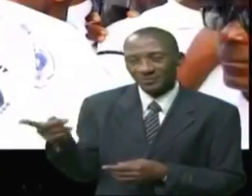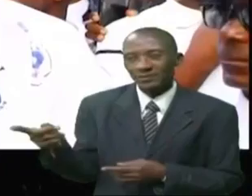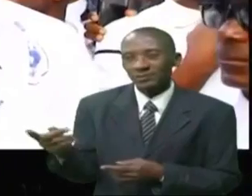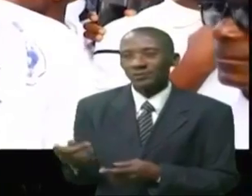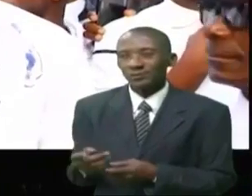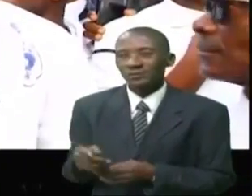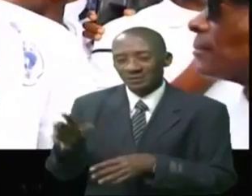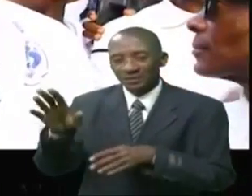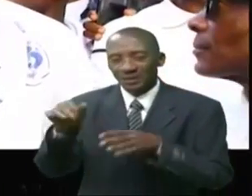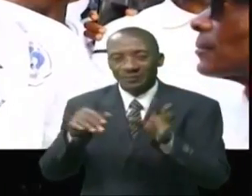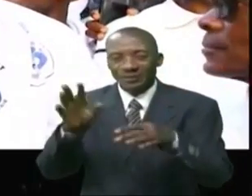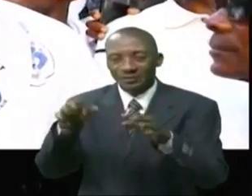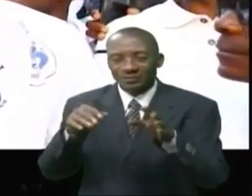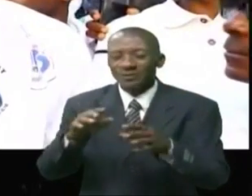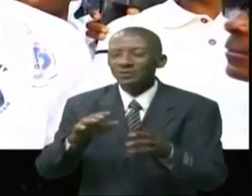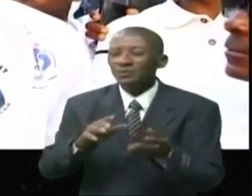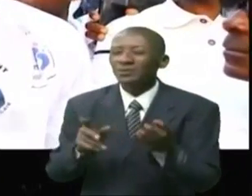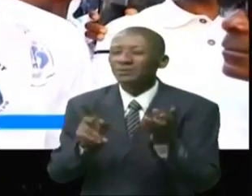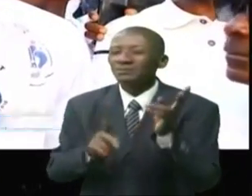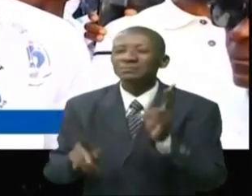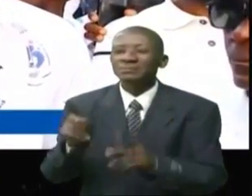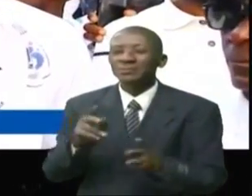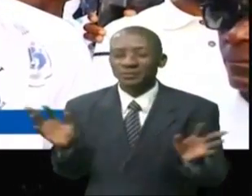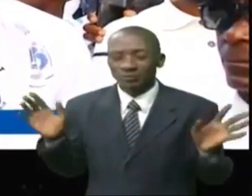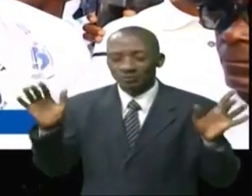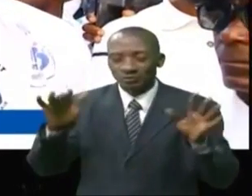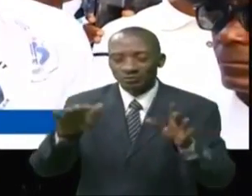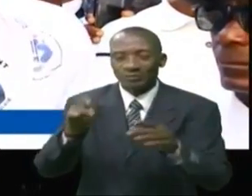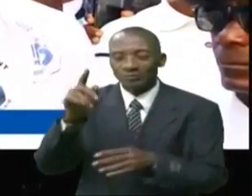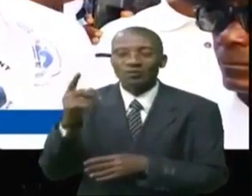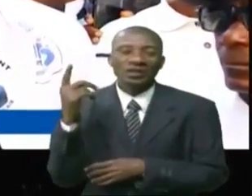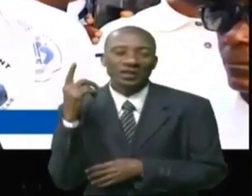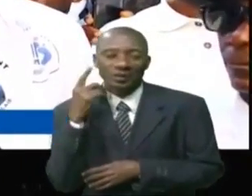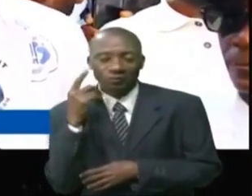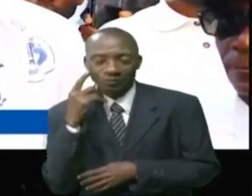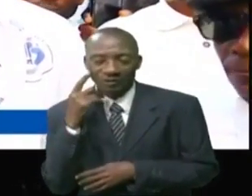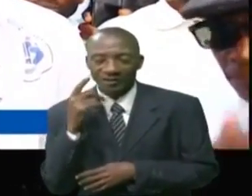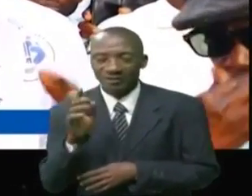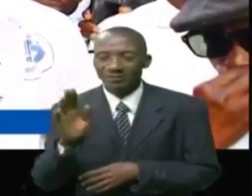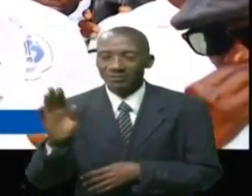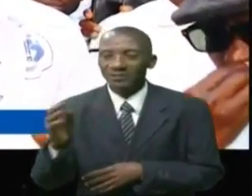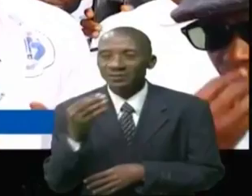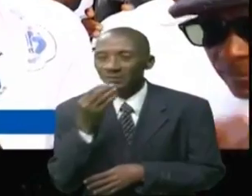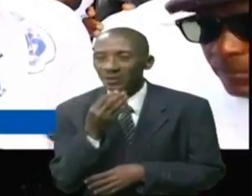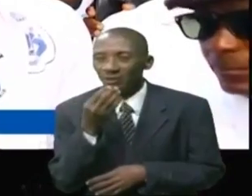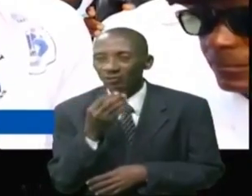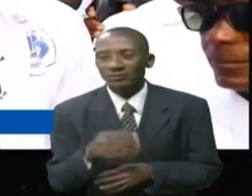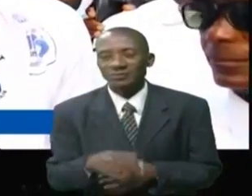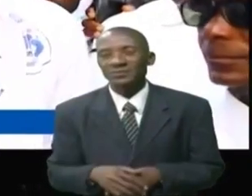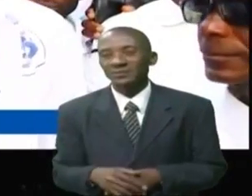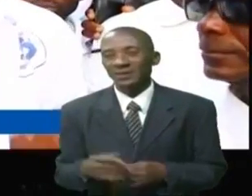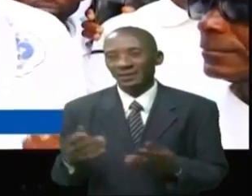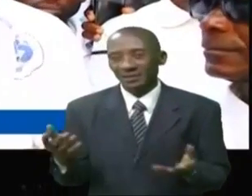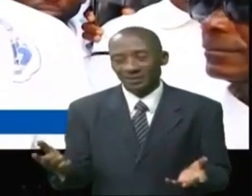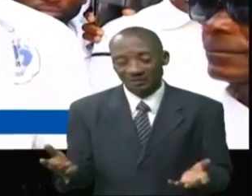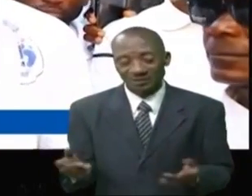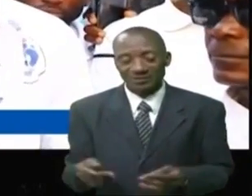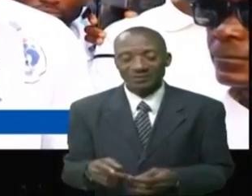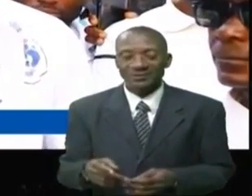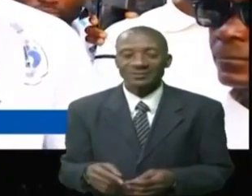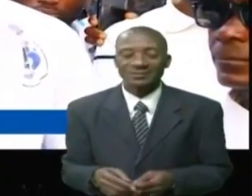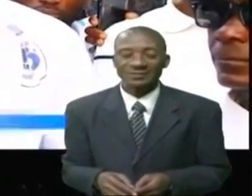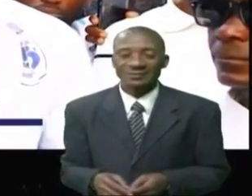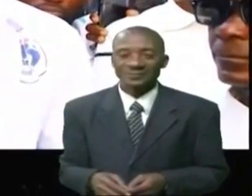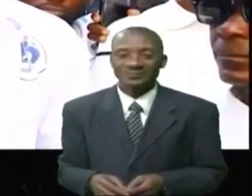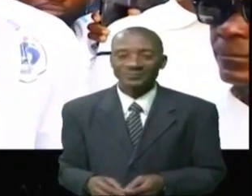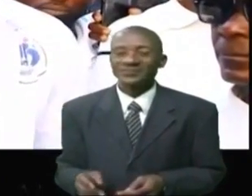l'UDPS, le principe c'est la pyramide renversée. Il faut s'assurer que vous avez l'accompagnement de la base pour gagner la bataille